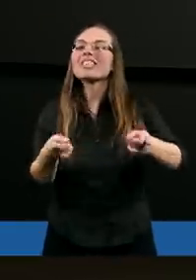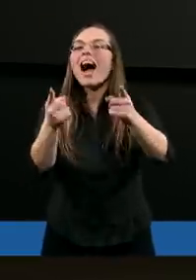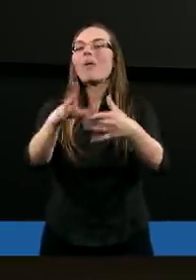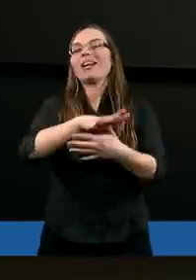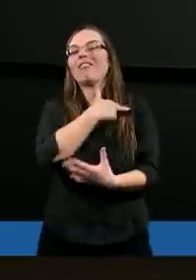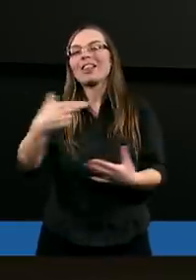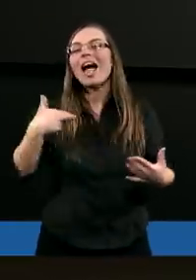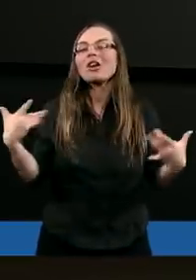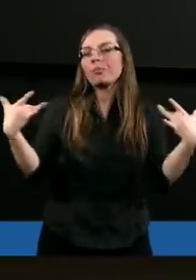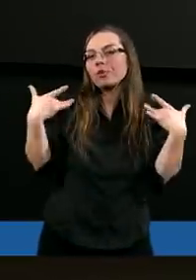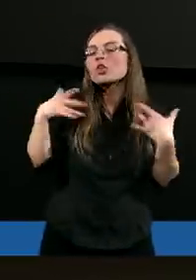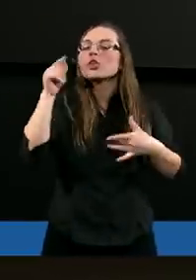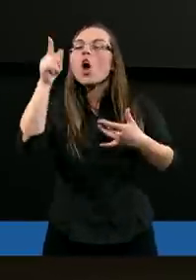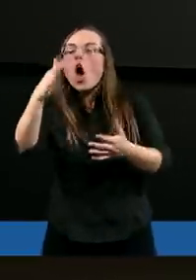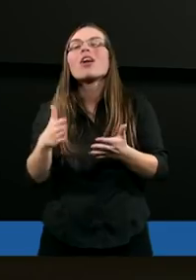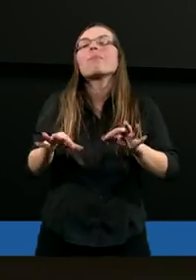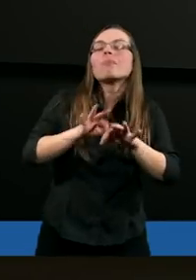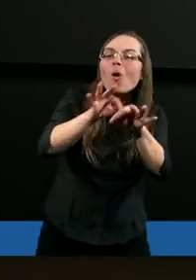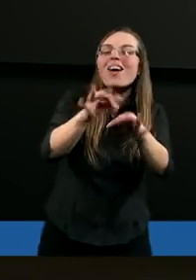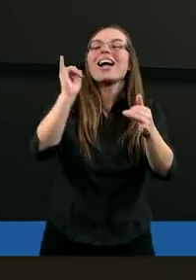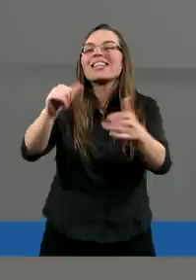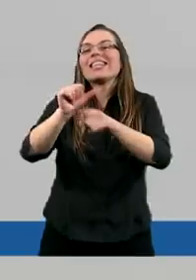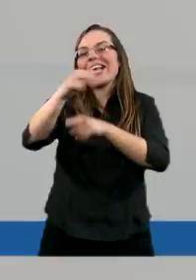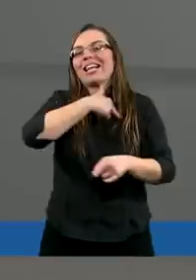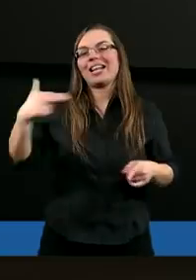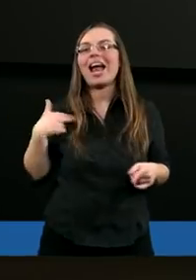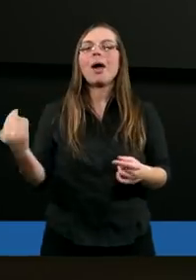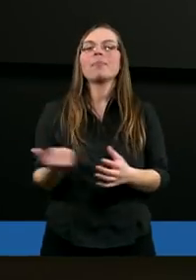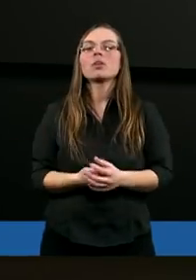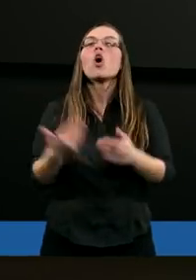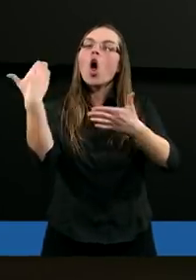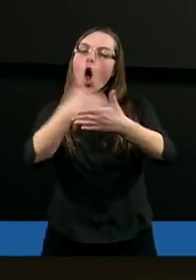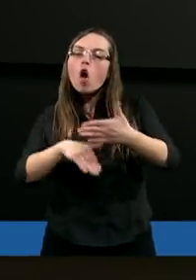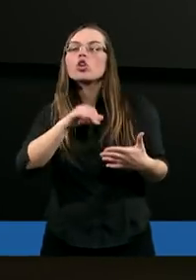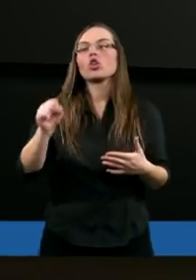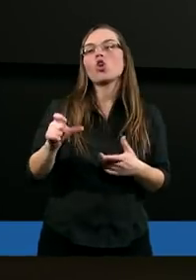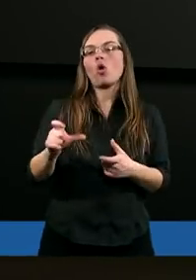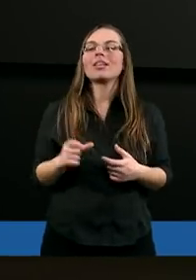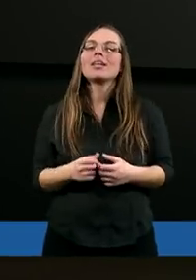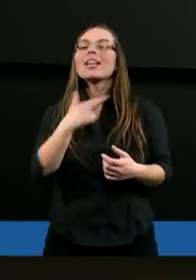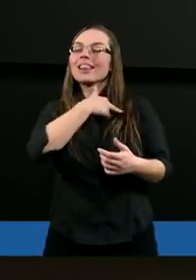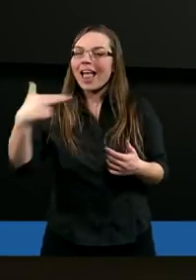życiu, które On zaplanował i które On prowadzi swój Kościół. Kończąc